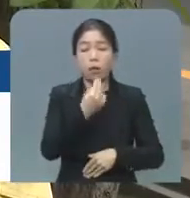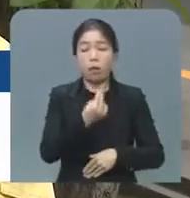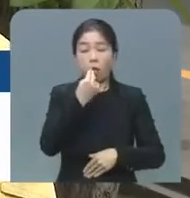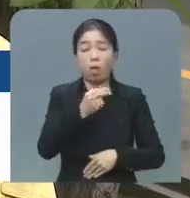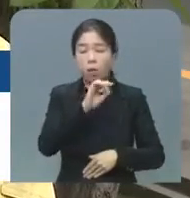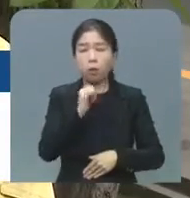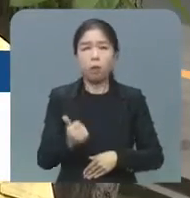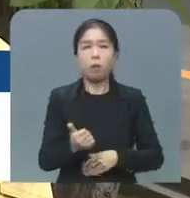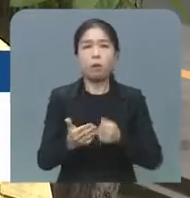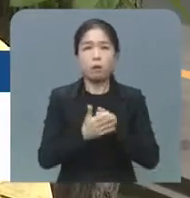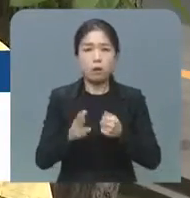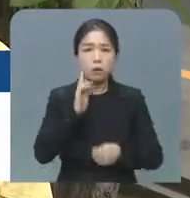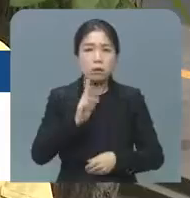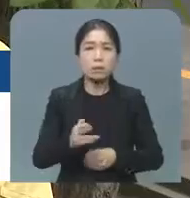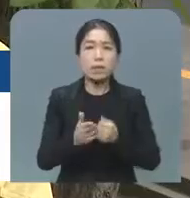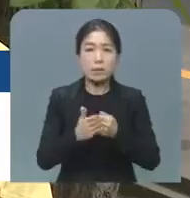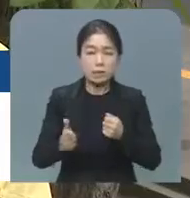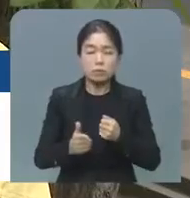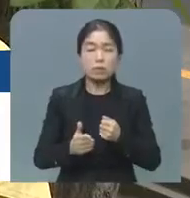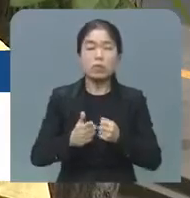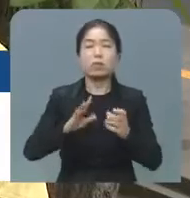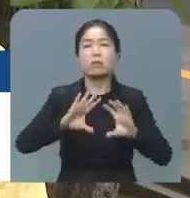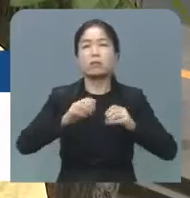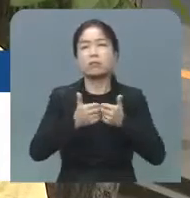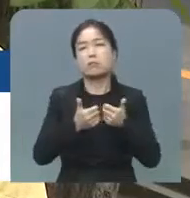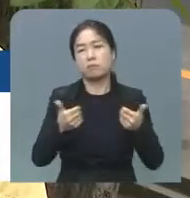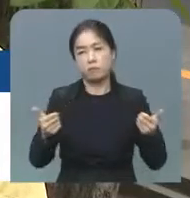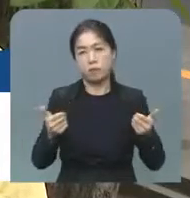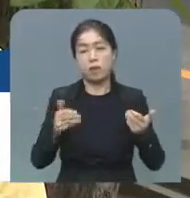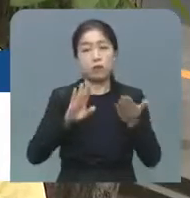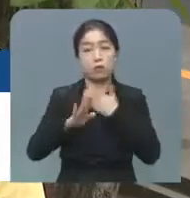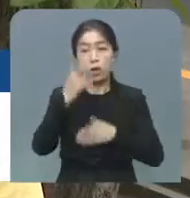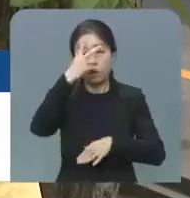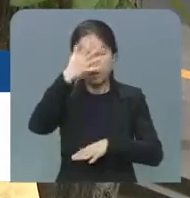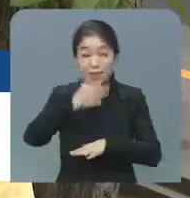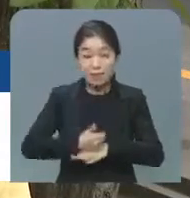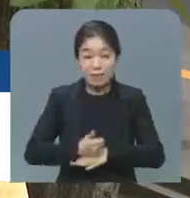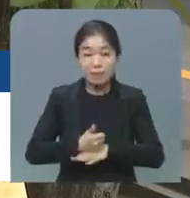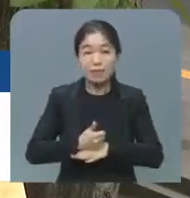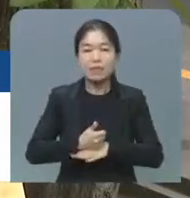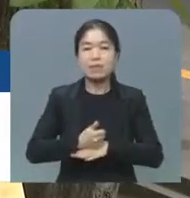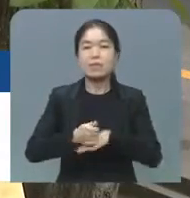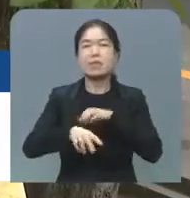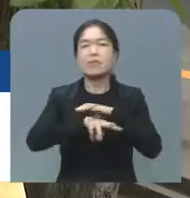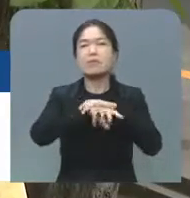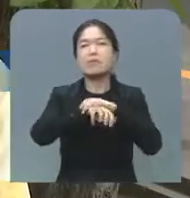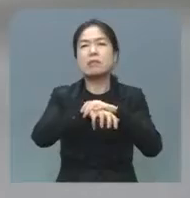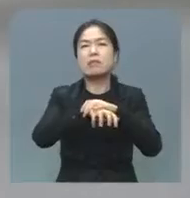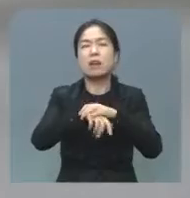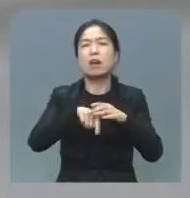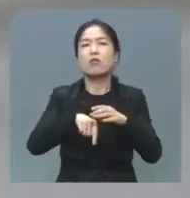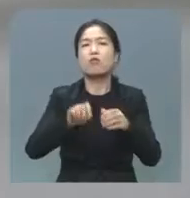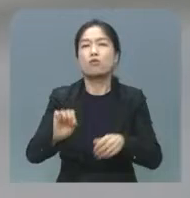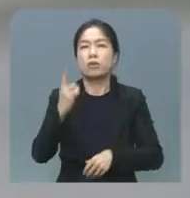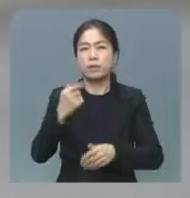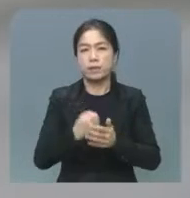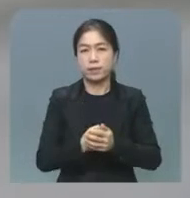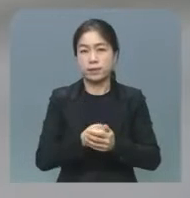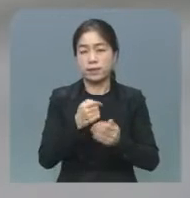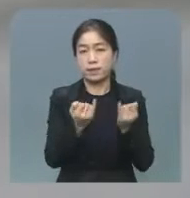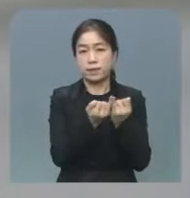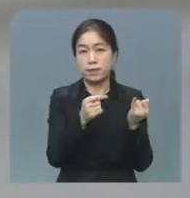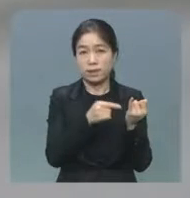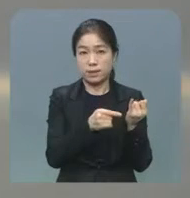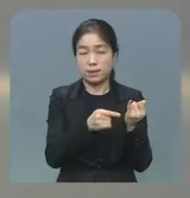에 사망 하셨는데 이후 검사결과 진드기가 원 해야 했습니다 이 여성은